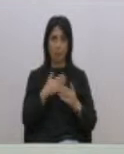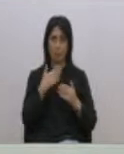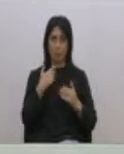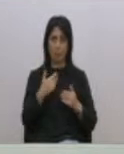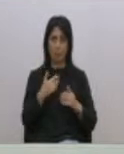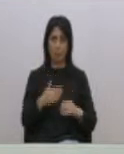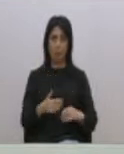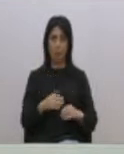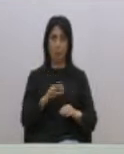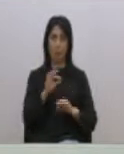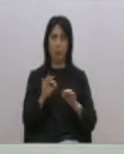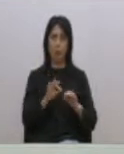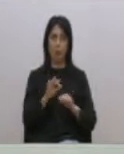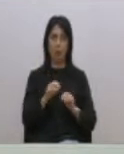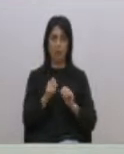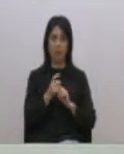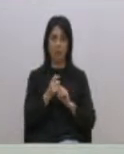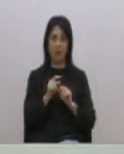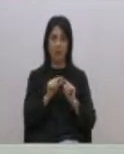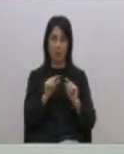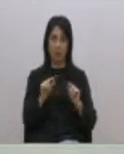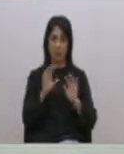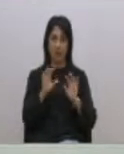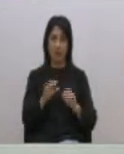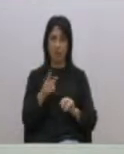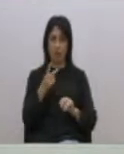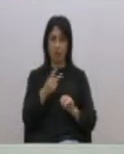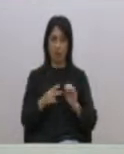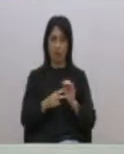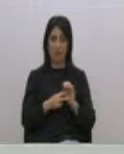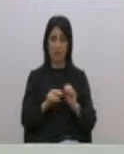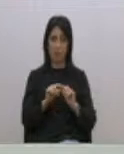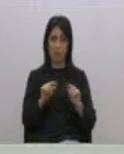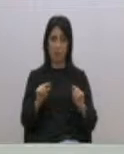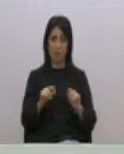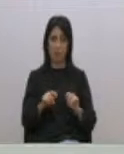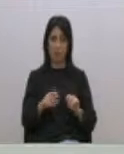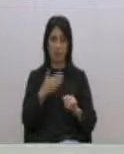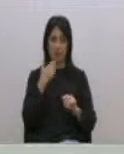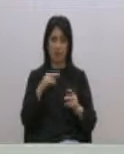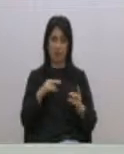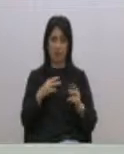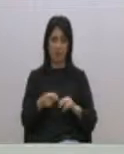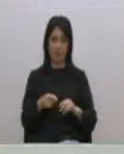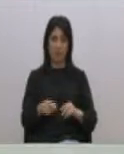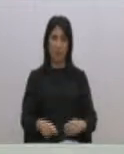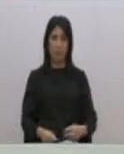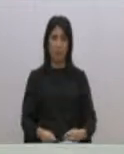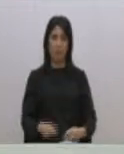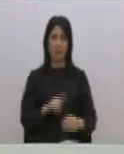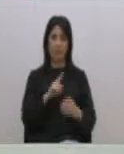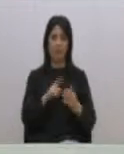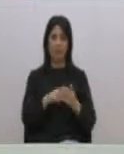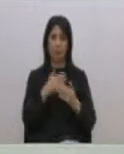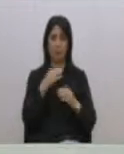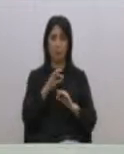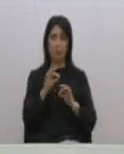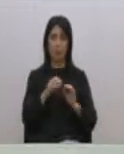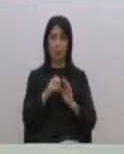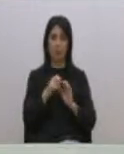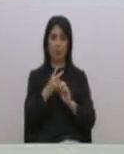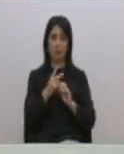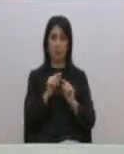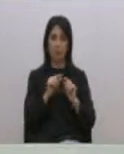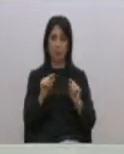არის, პროექტის მე-11 პუნქტი, კანონის 22 მომხლე. არ არის სულელება? კითხები არის, პროექტის